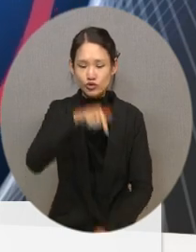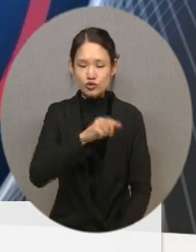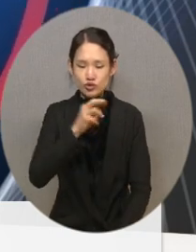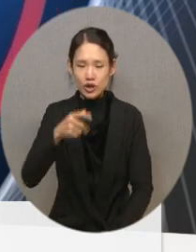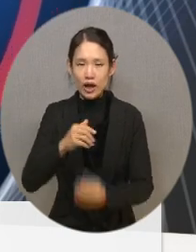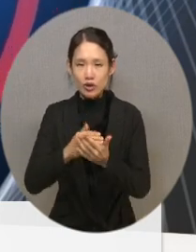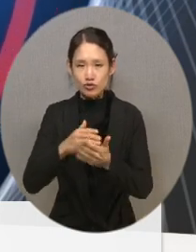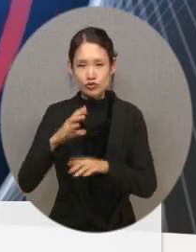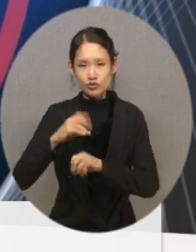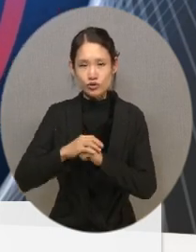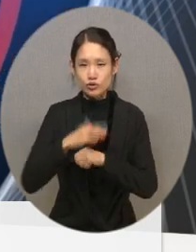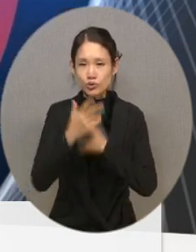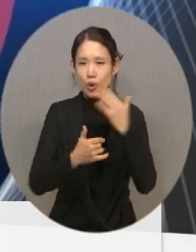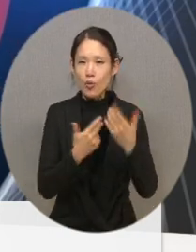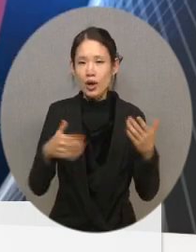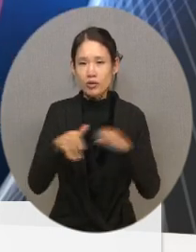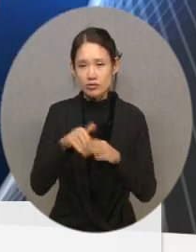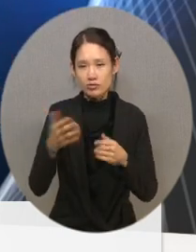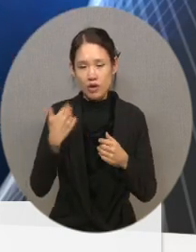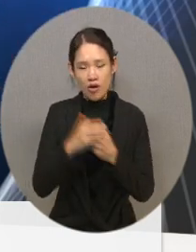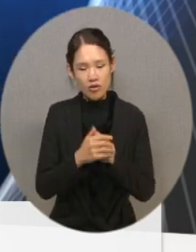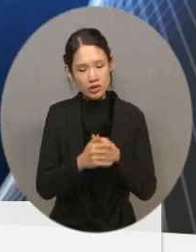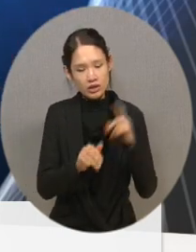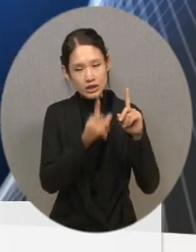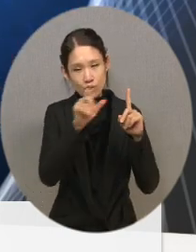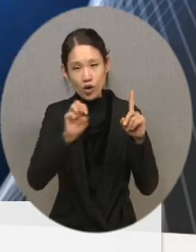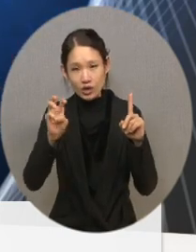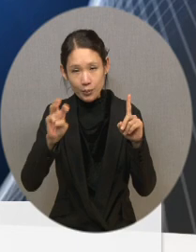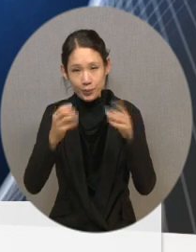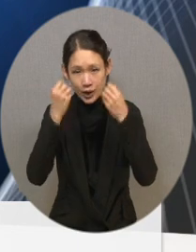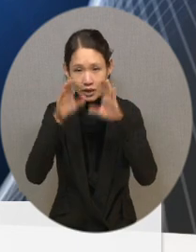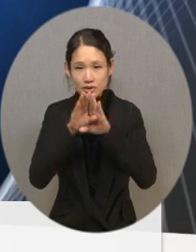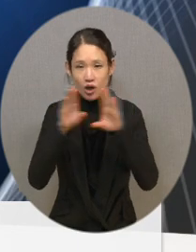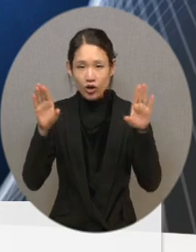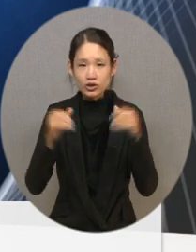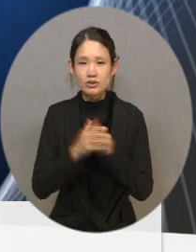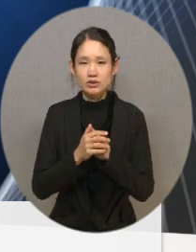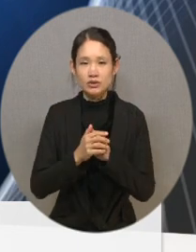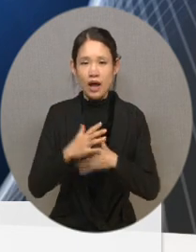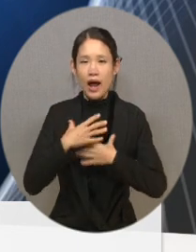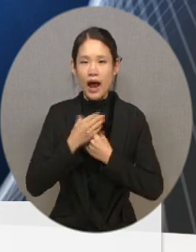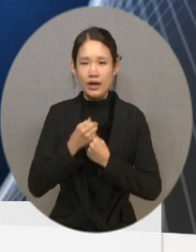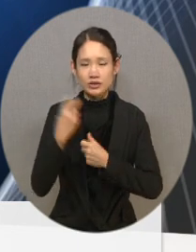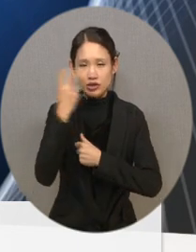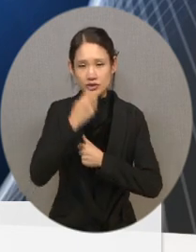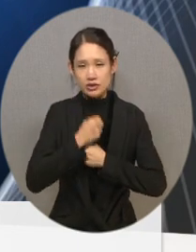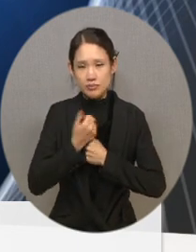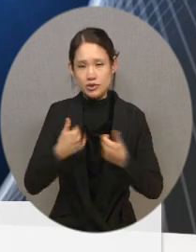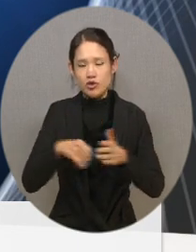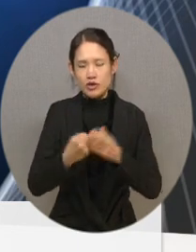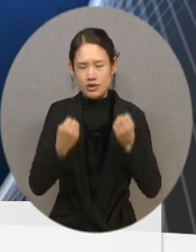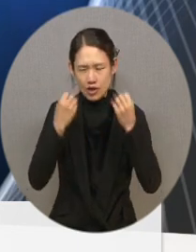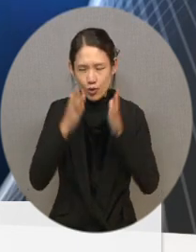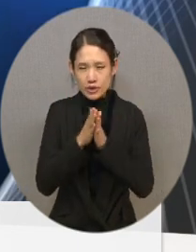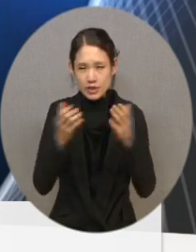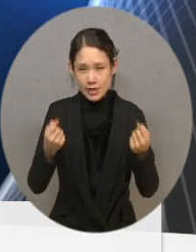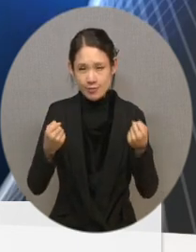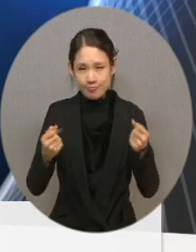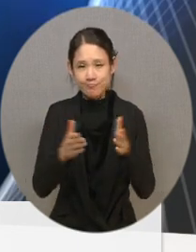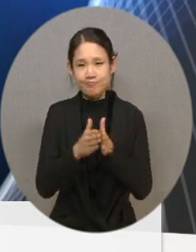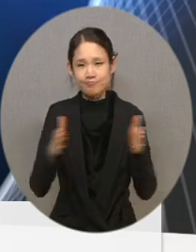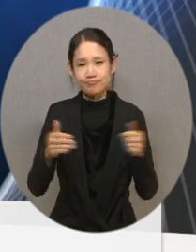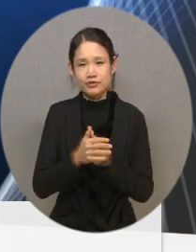소방서가 지난달 30일 개청식을 갖고 구례군민의 안전지킴이로서 힘찬 출발을 알렸습니다.